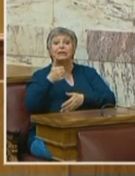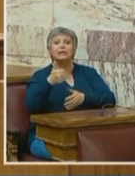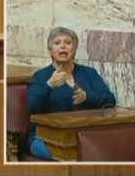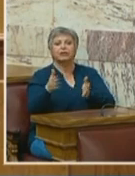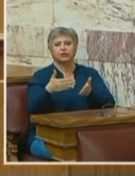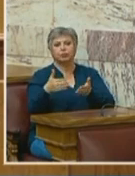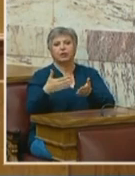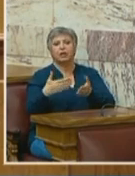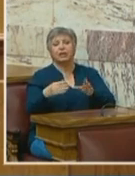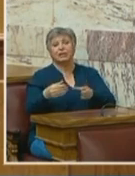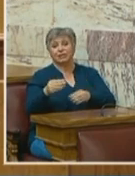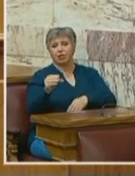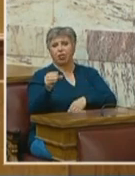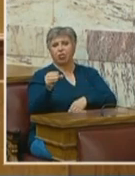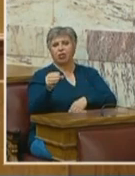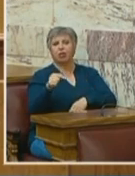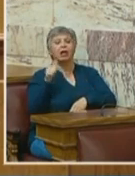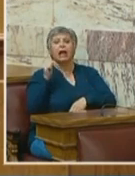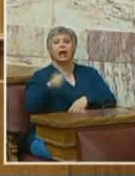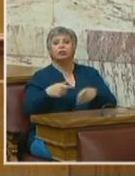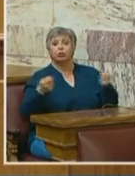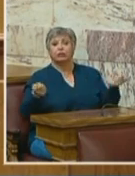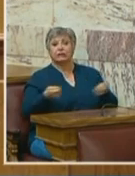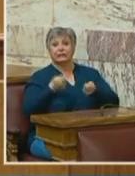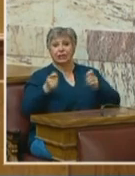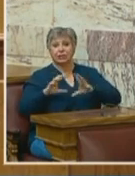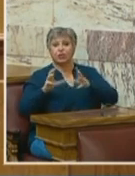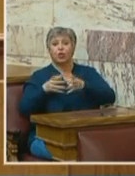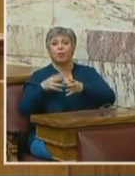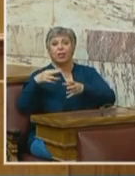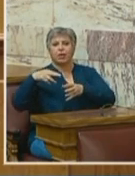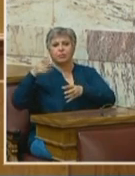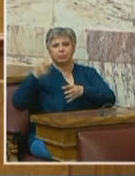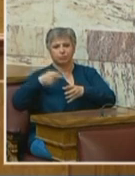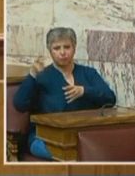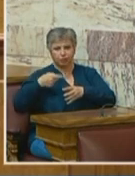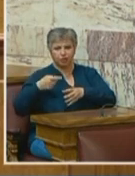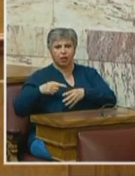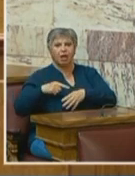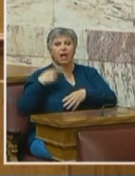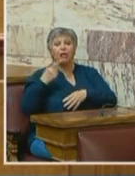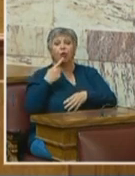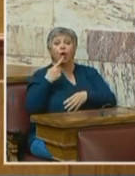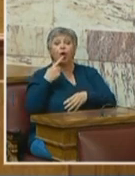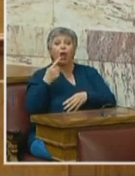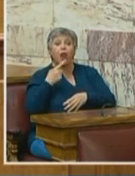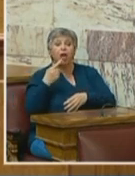κάνει η κυβερνητική πλειοψηφία είναι να ψελίζει νόμους, διατάξεις και παλιές εκθέσεις.